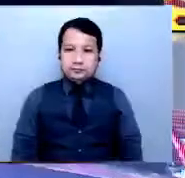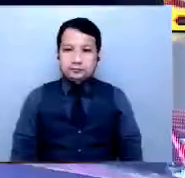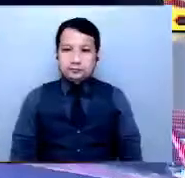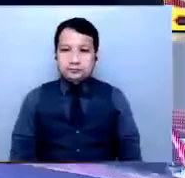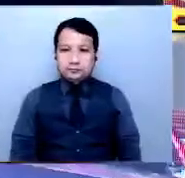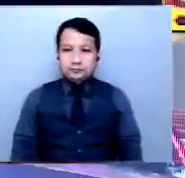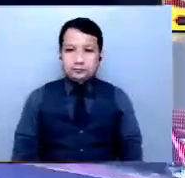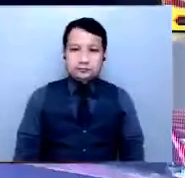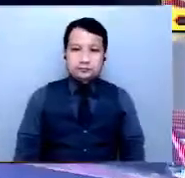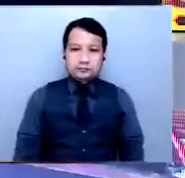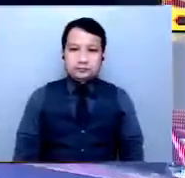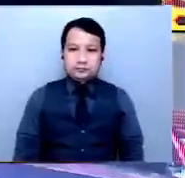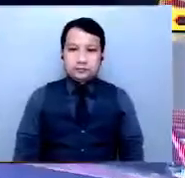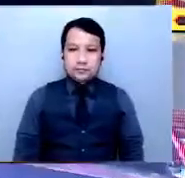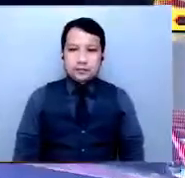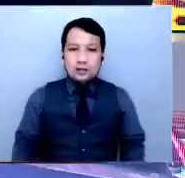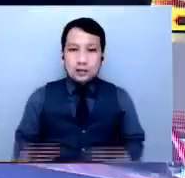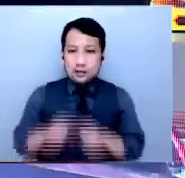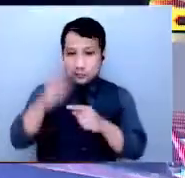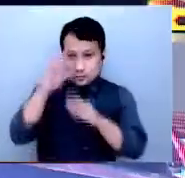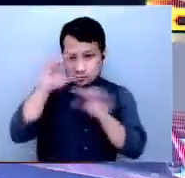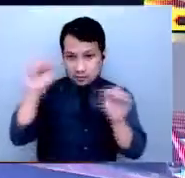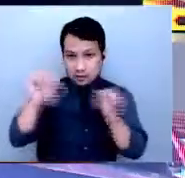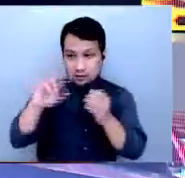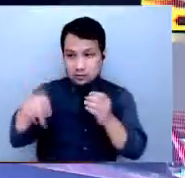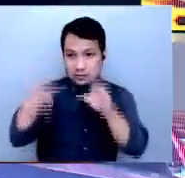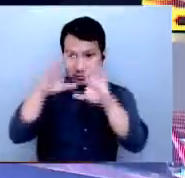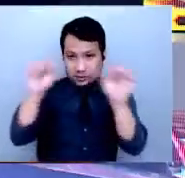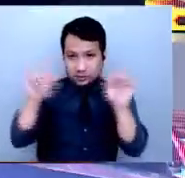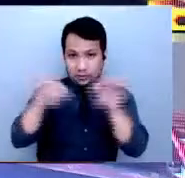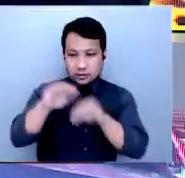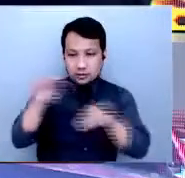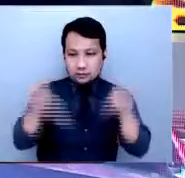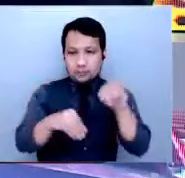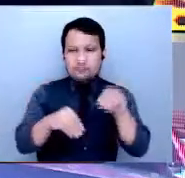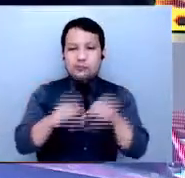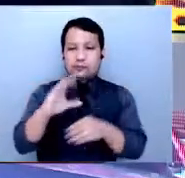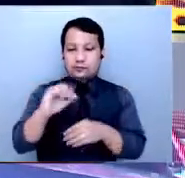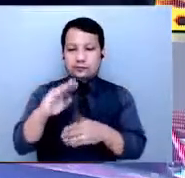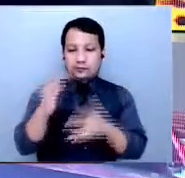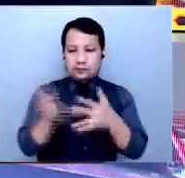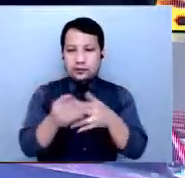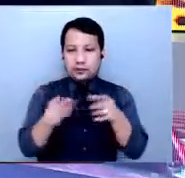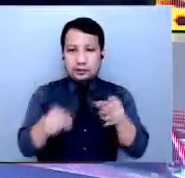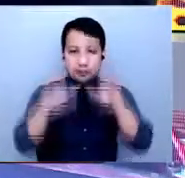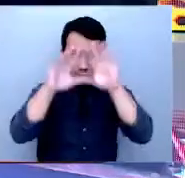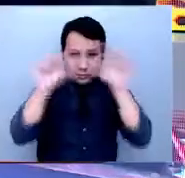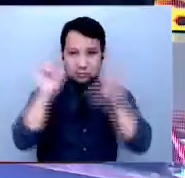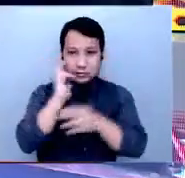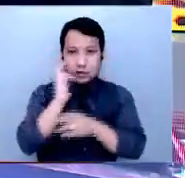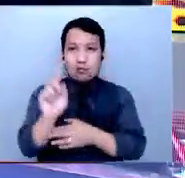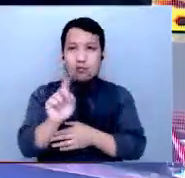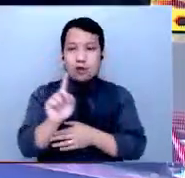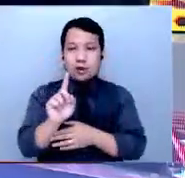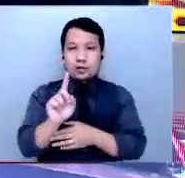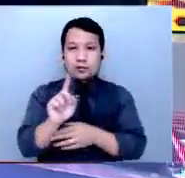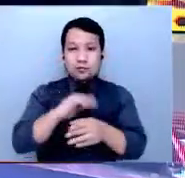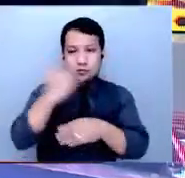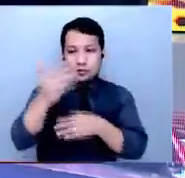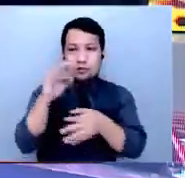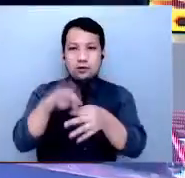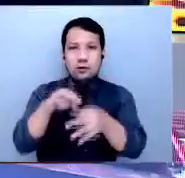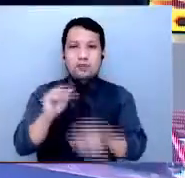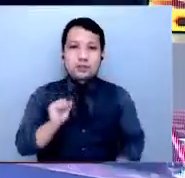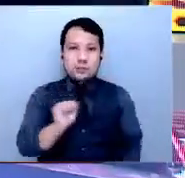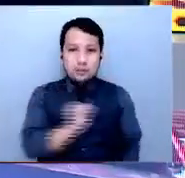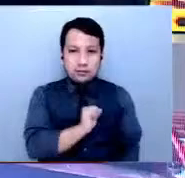Ibang balita, imbes na sa pagka-vice-presidente, tumatakbo sa pagka-senador si Pangulong Duterte. Gaya noong 2016, humabol